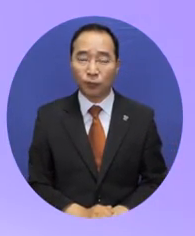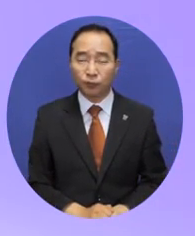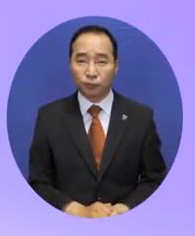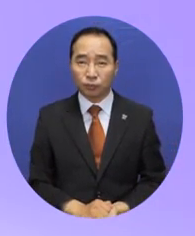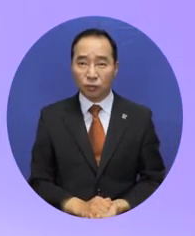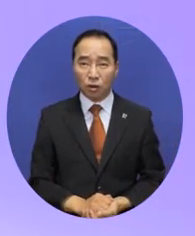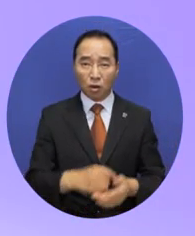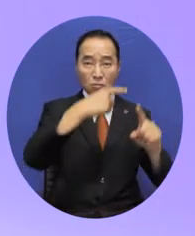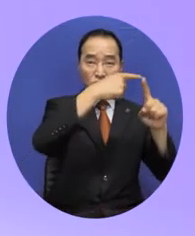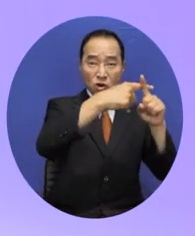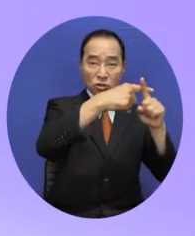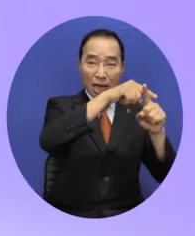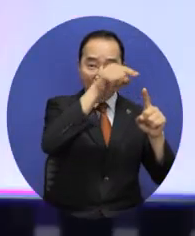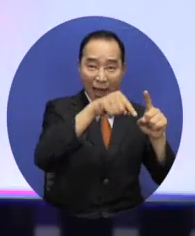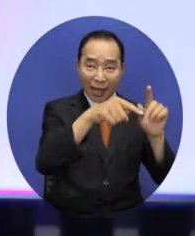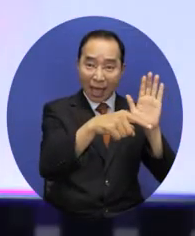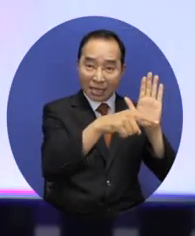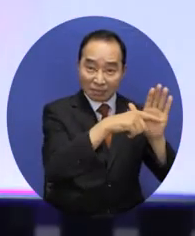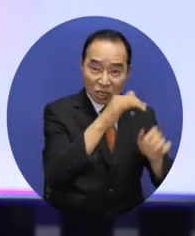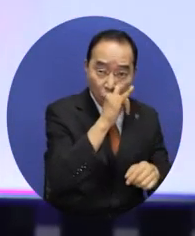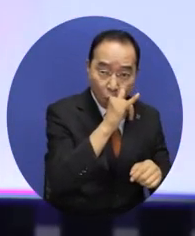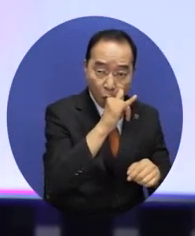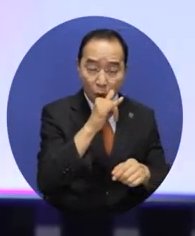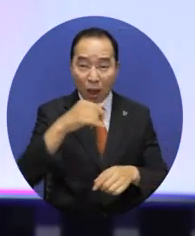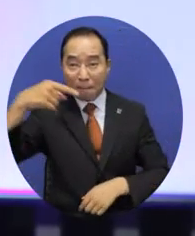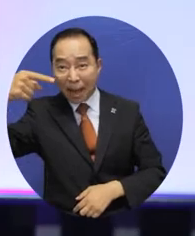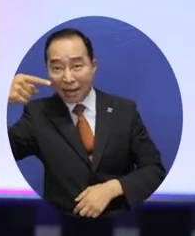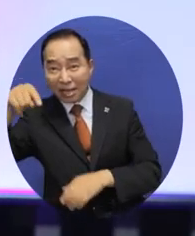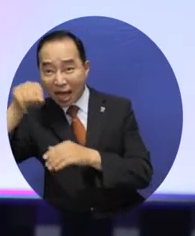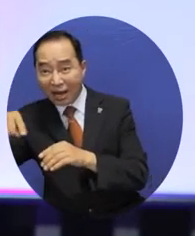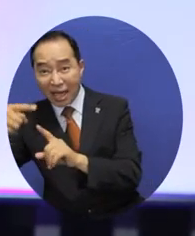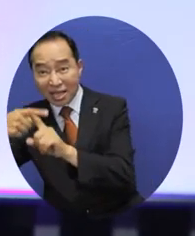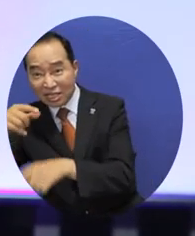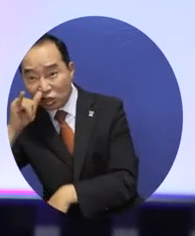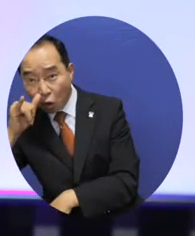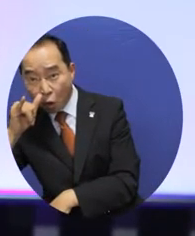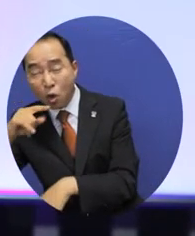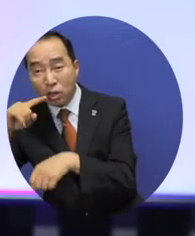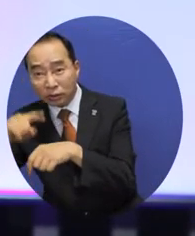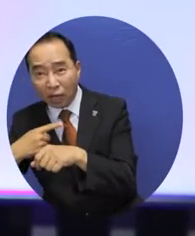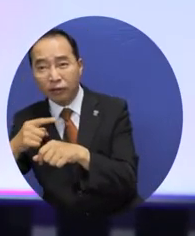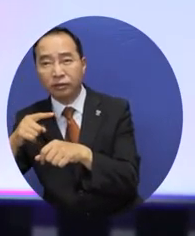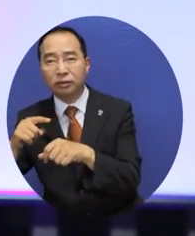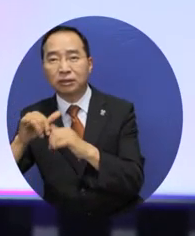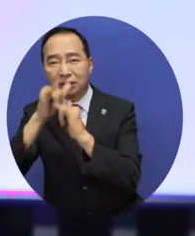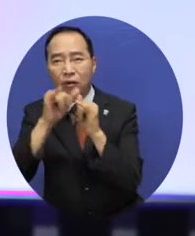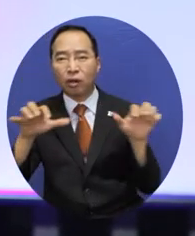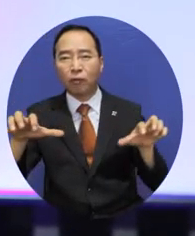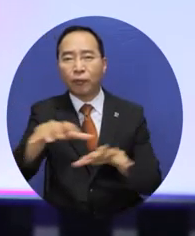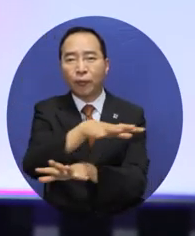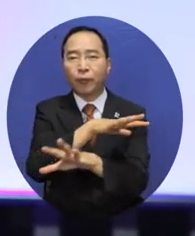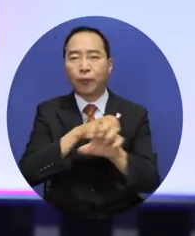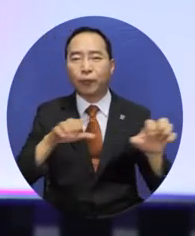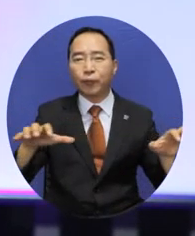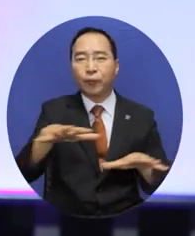양이 작동할 때 이 세계는 운동을 하고 변화를 하는 것입니다. 대리는 바로 그런